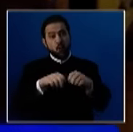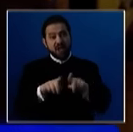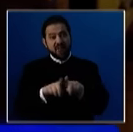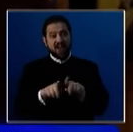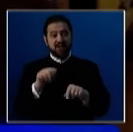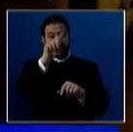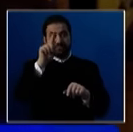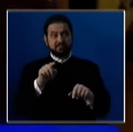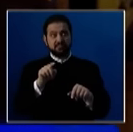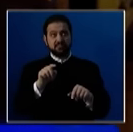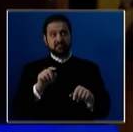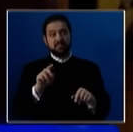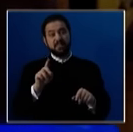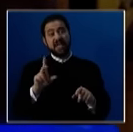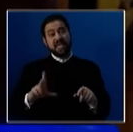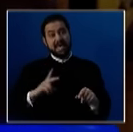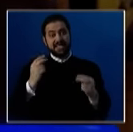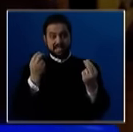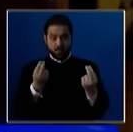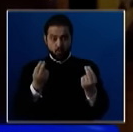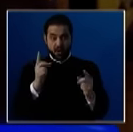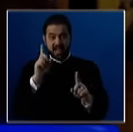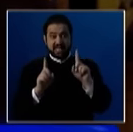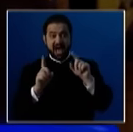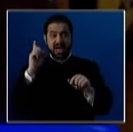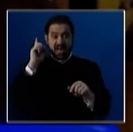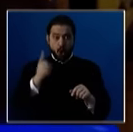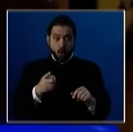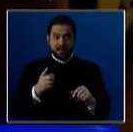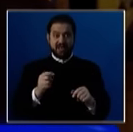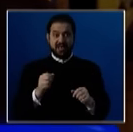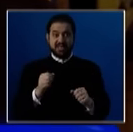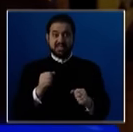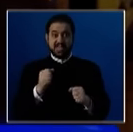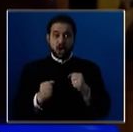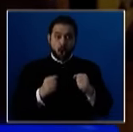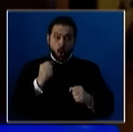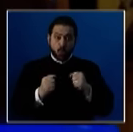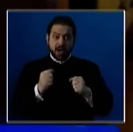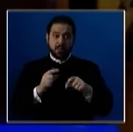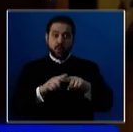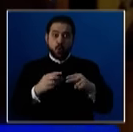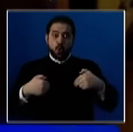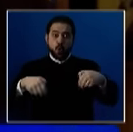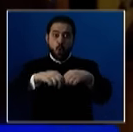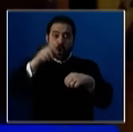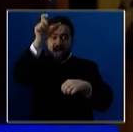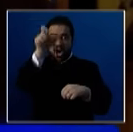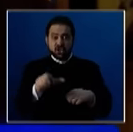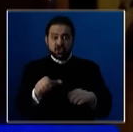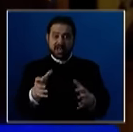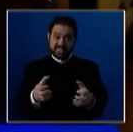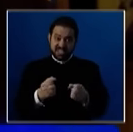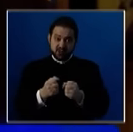Competiția este bună numai dacă ne obligă la a concura cu noi înșine, de a ne scoate